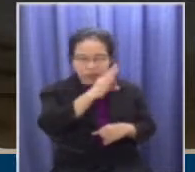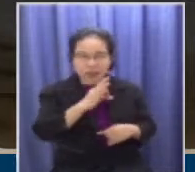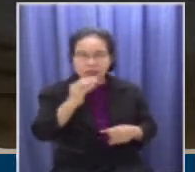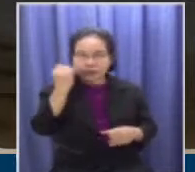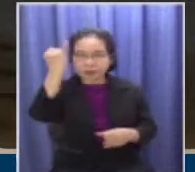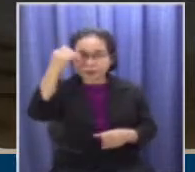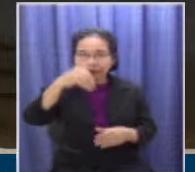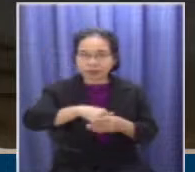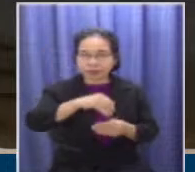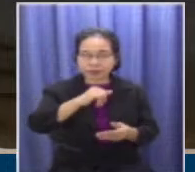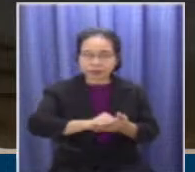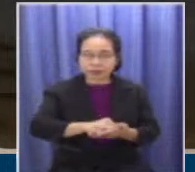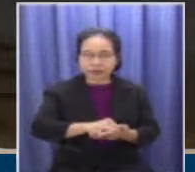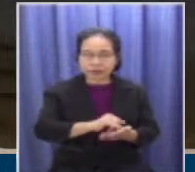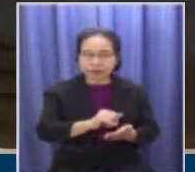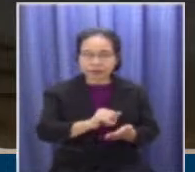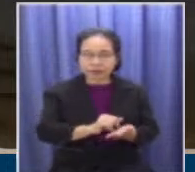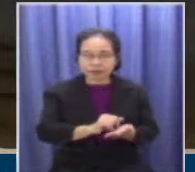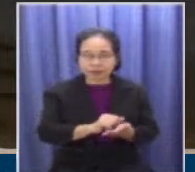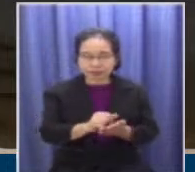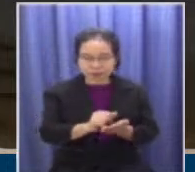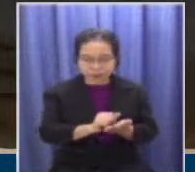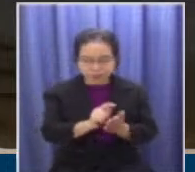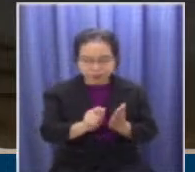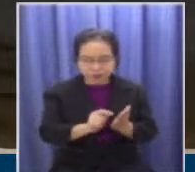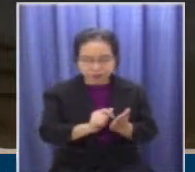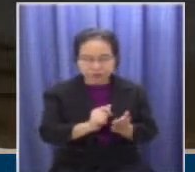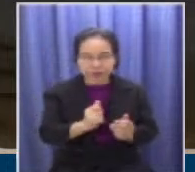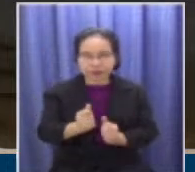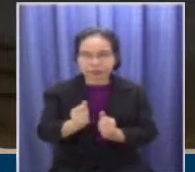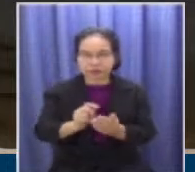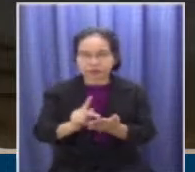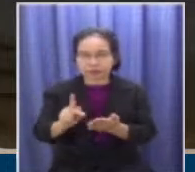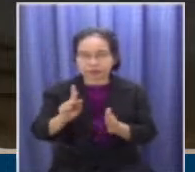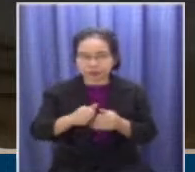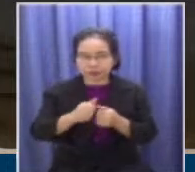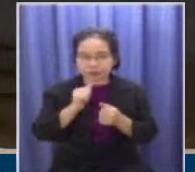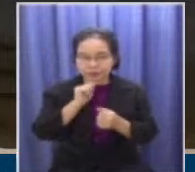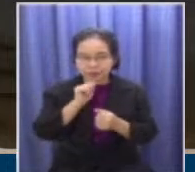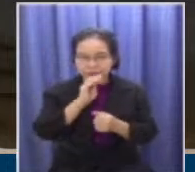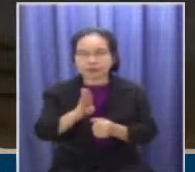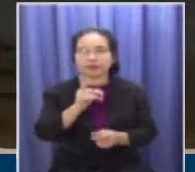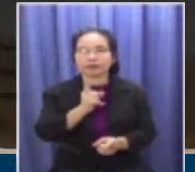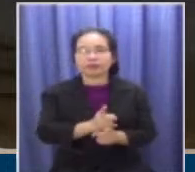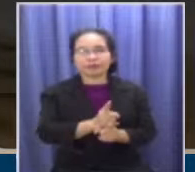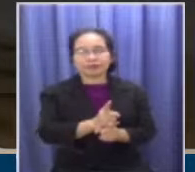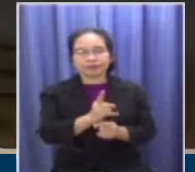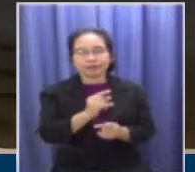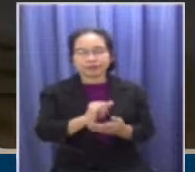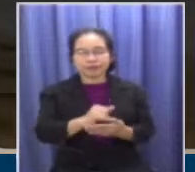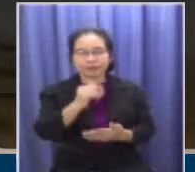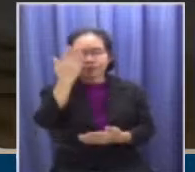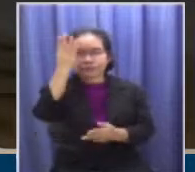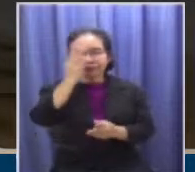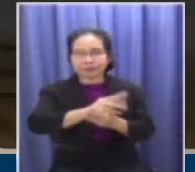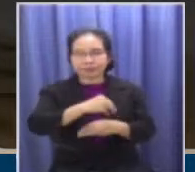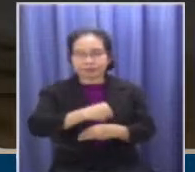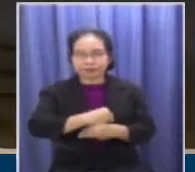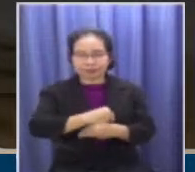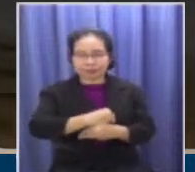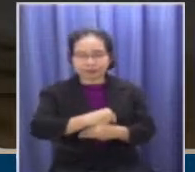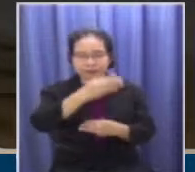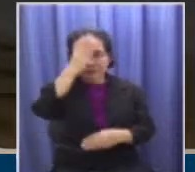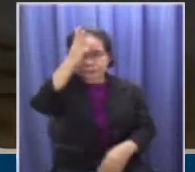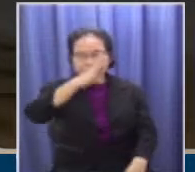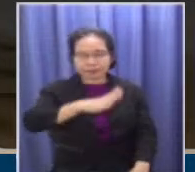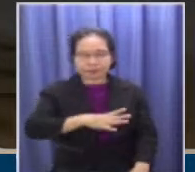nyina mɔnwene ho sɛ nka wote asomafoɔ Paul wapɛn so a obesi dan ne wetumi anya hotoso wo paa